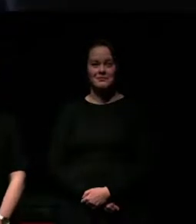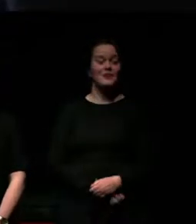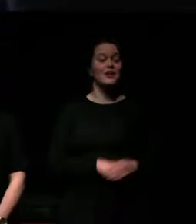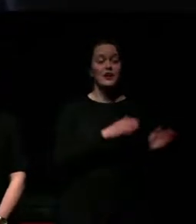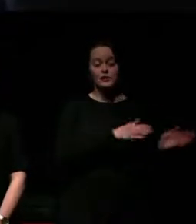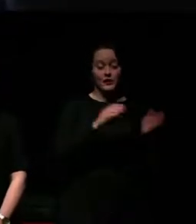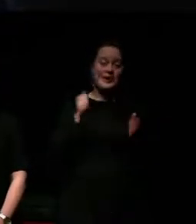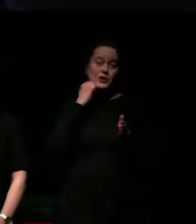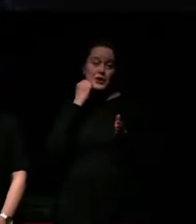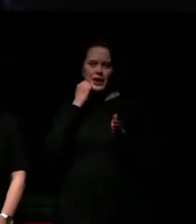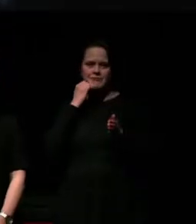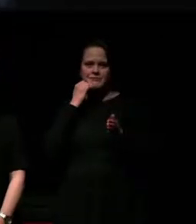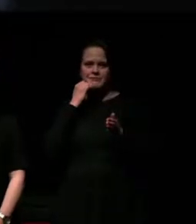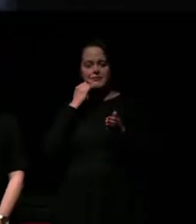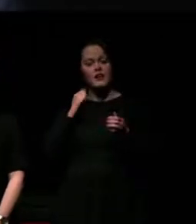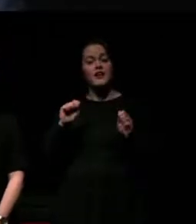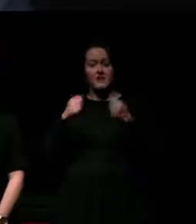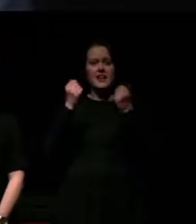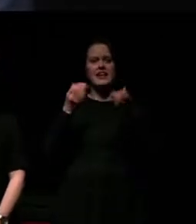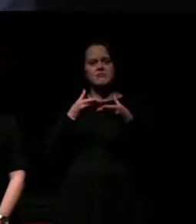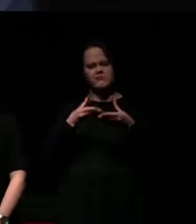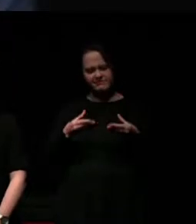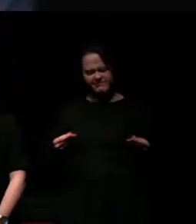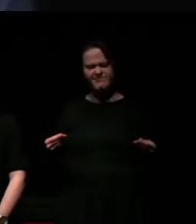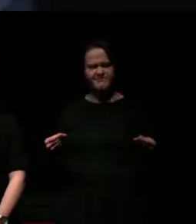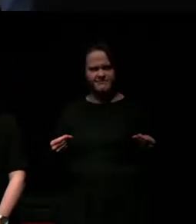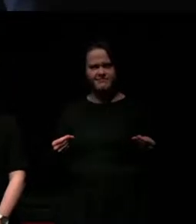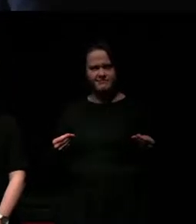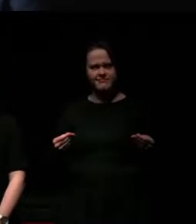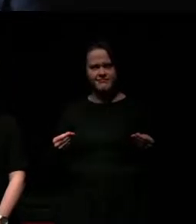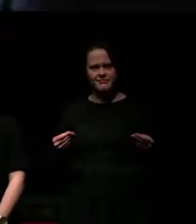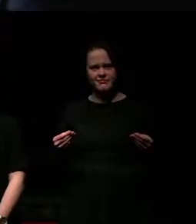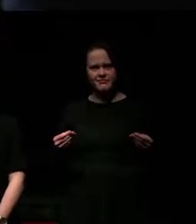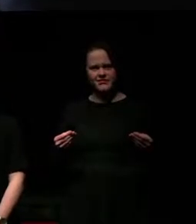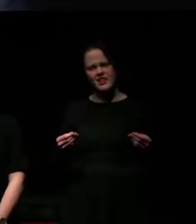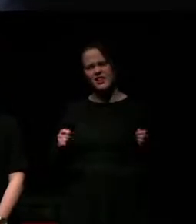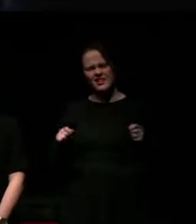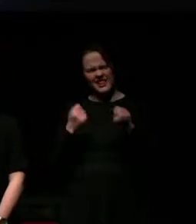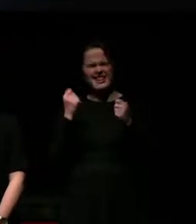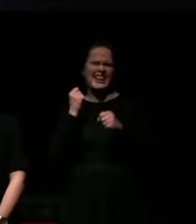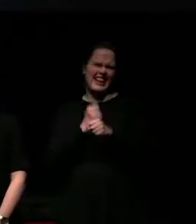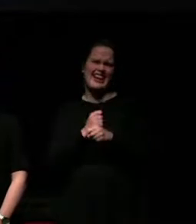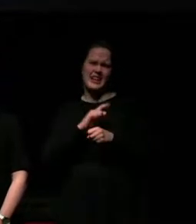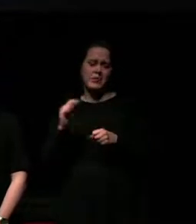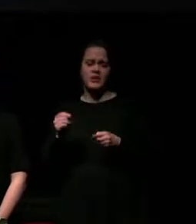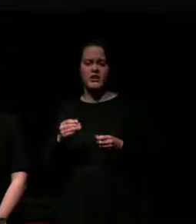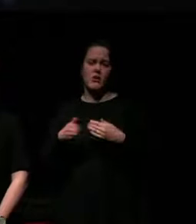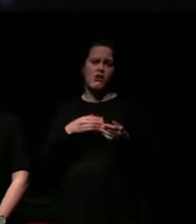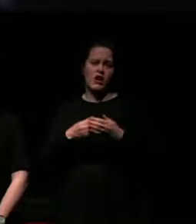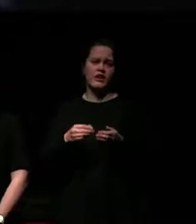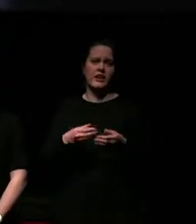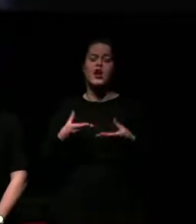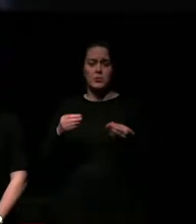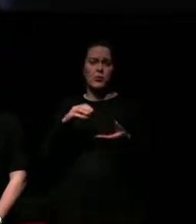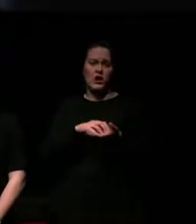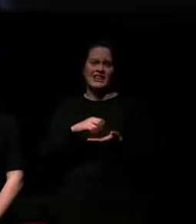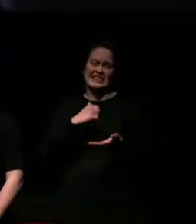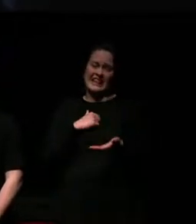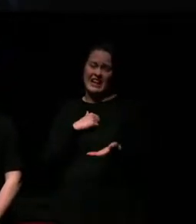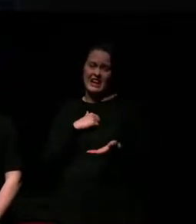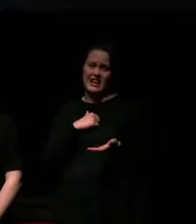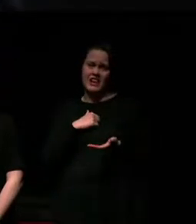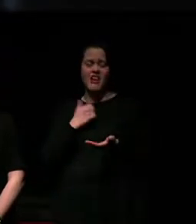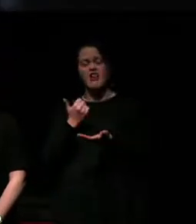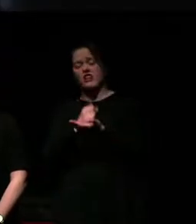Da jeg flyttet til Trondheim, så sluttet jeg jo nesten å feire 6. februar. Det meste av feiringen min var jo egentlig bare å lage malagakko til meg selv. Kanskje se på